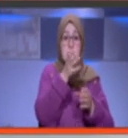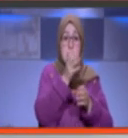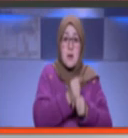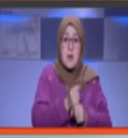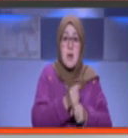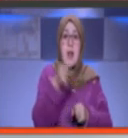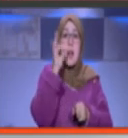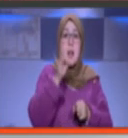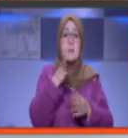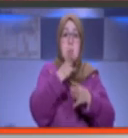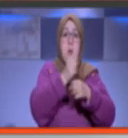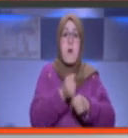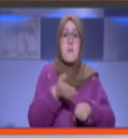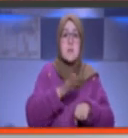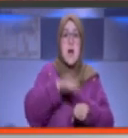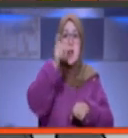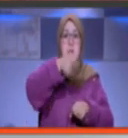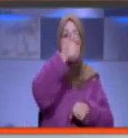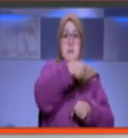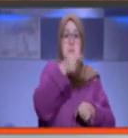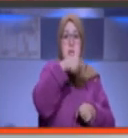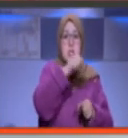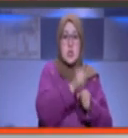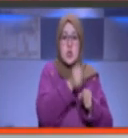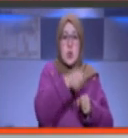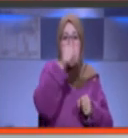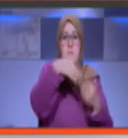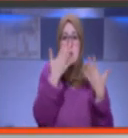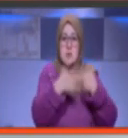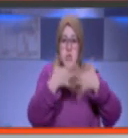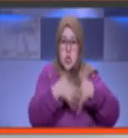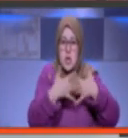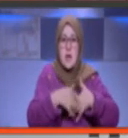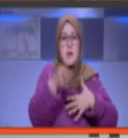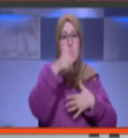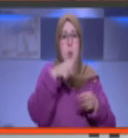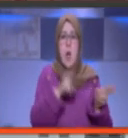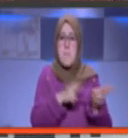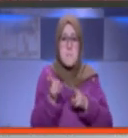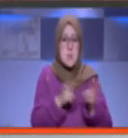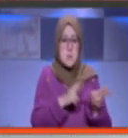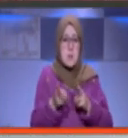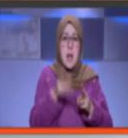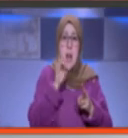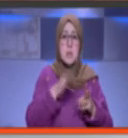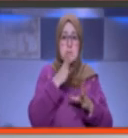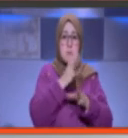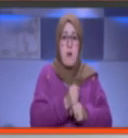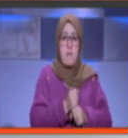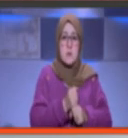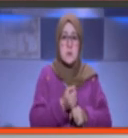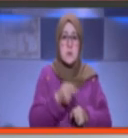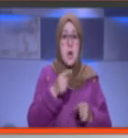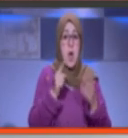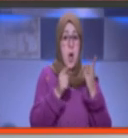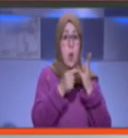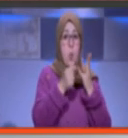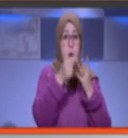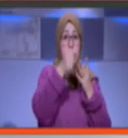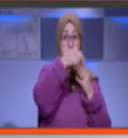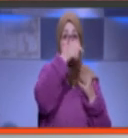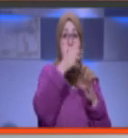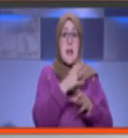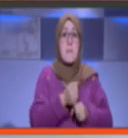الإصابة عن طريق الوعي والمعرفة، وأول حاجة بتبدأ من احتياطات الشخص وهو نازل من البيت، من إنه يغسل إيديه كويس ويكون